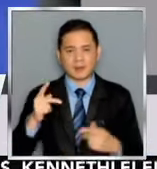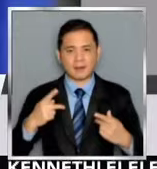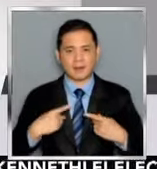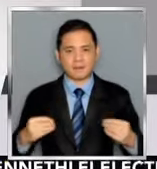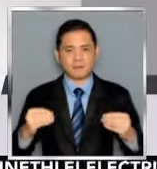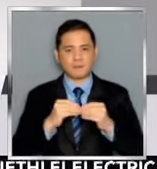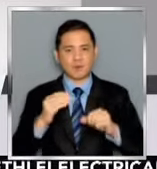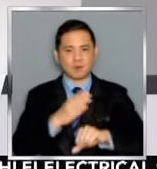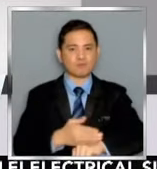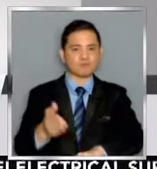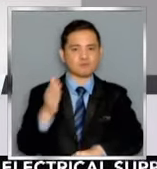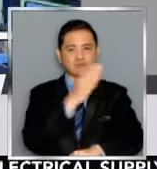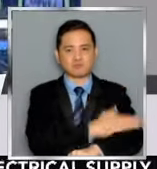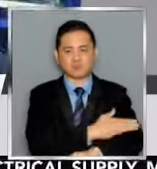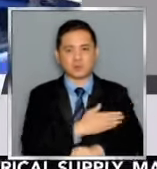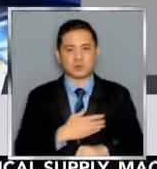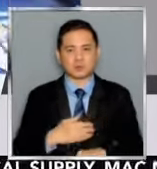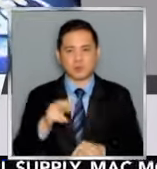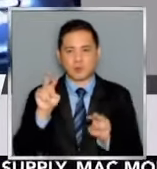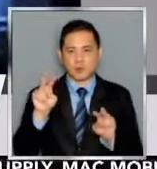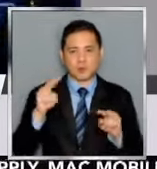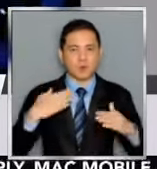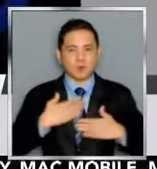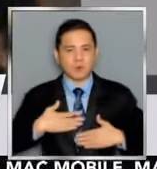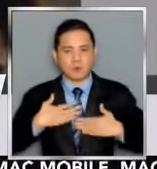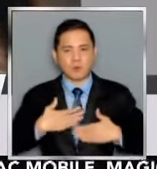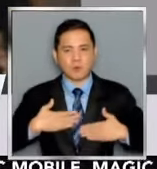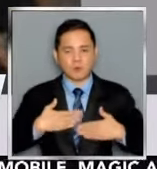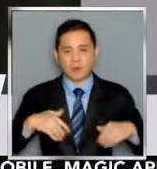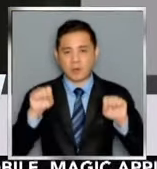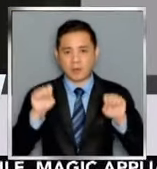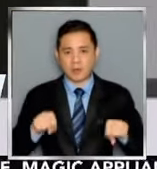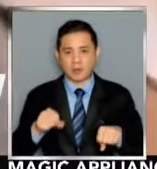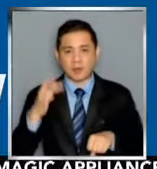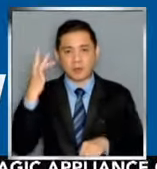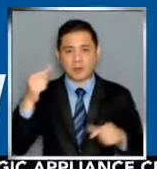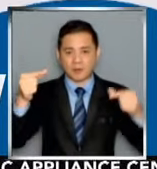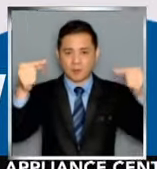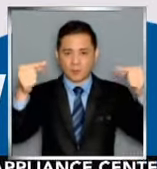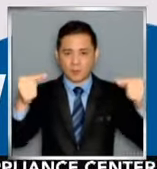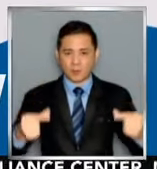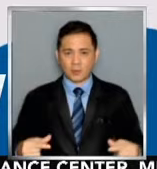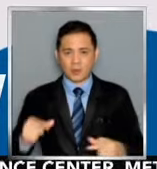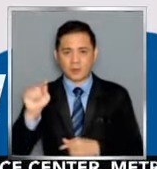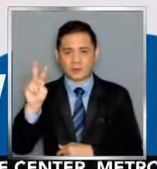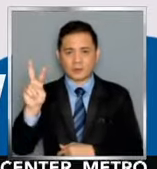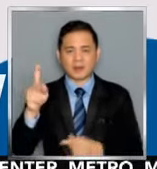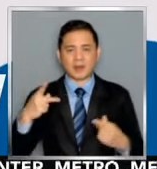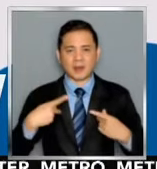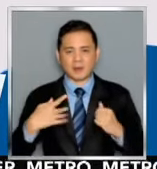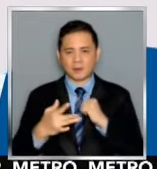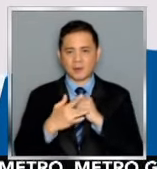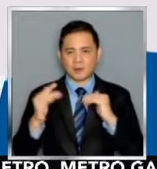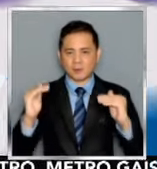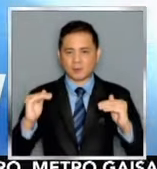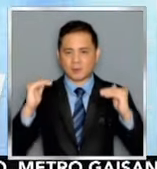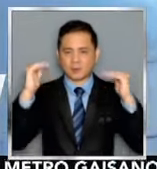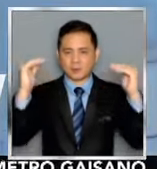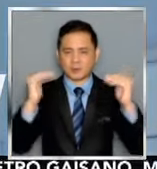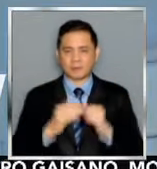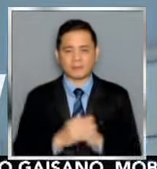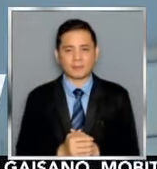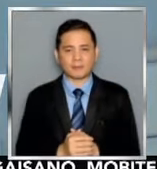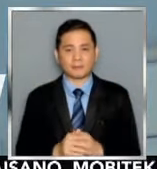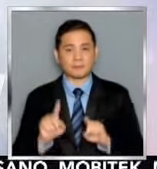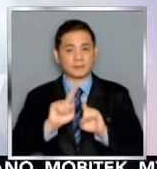mag-e-enjoy sa panonood ng mga Kapuso show sa inyong mga flat TV screens. Dahil ang mga palabas ng GMA